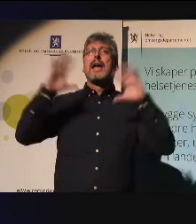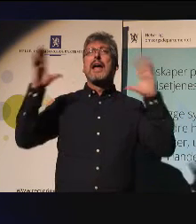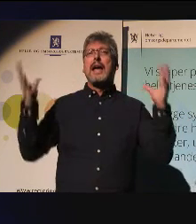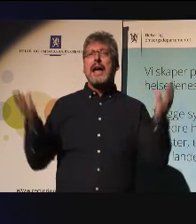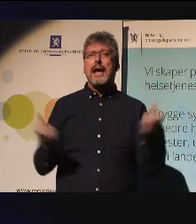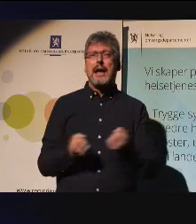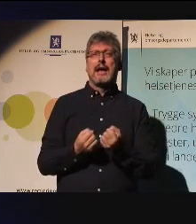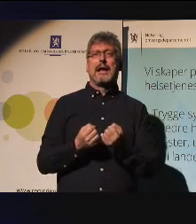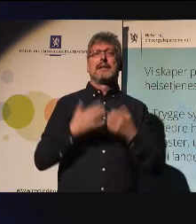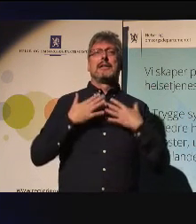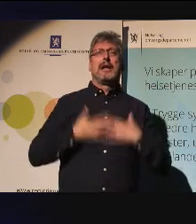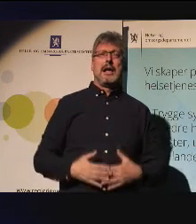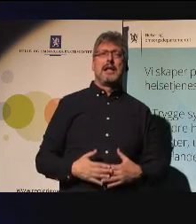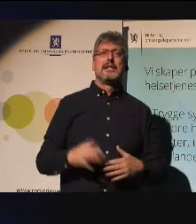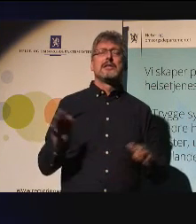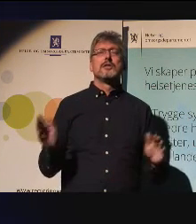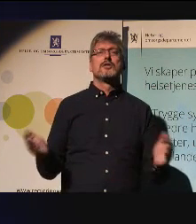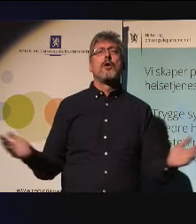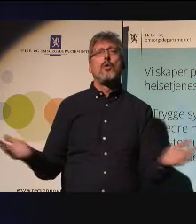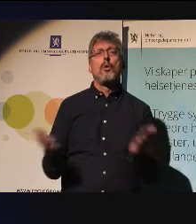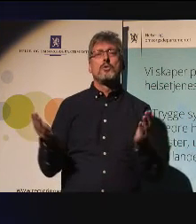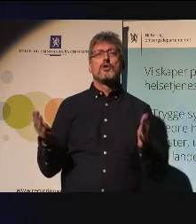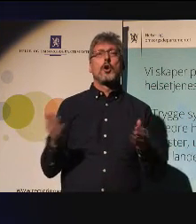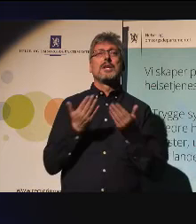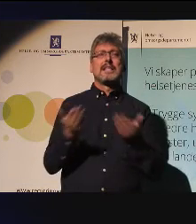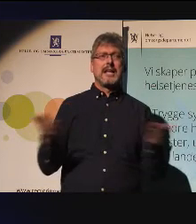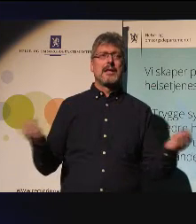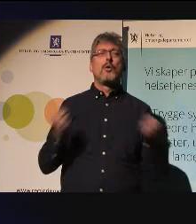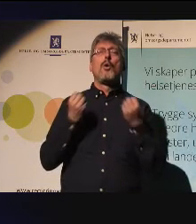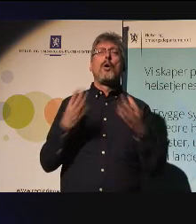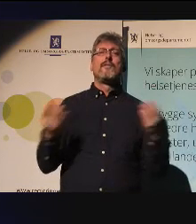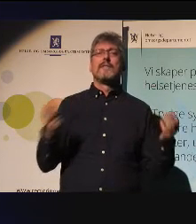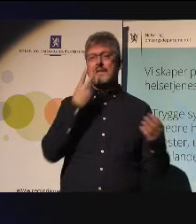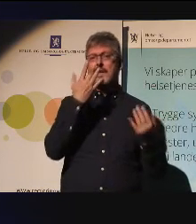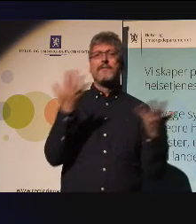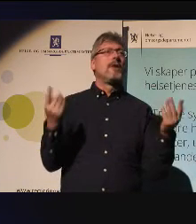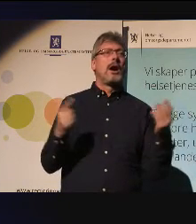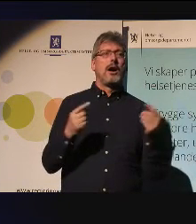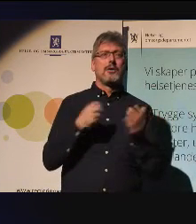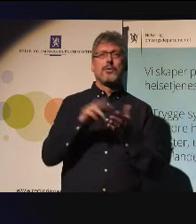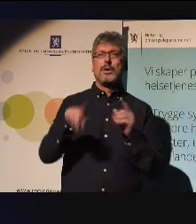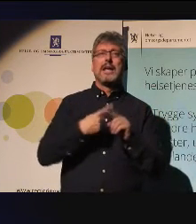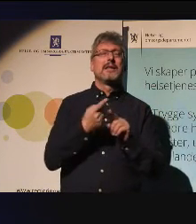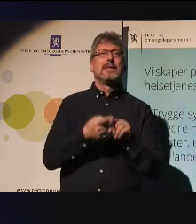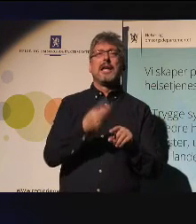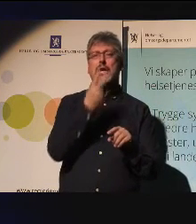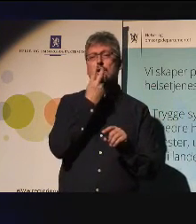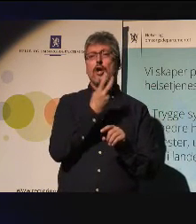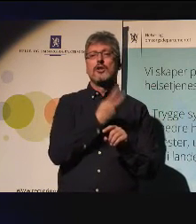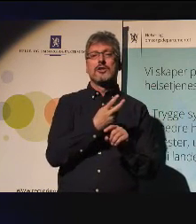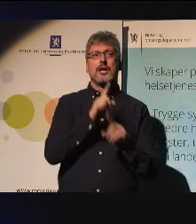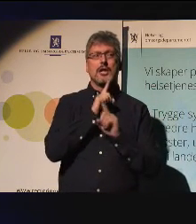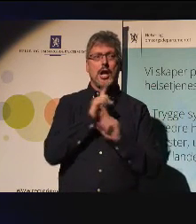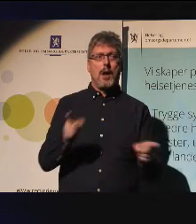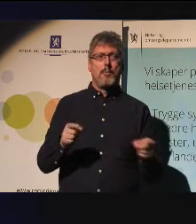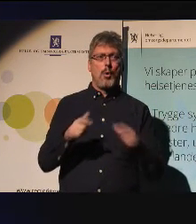omsorgstjenesten. Vi ser ofte hva som går igjen i tilsynsrapportene fra